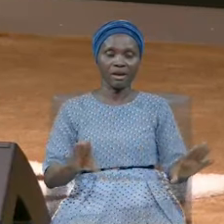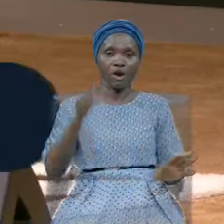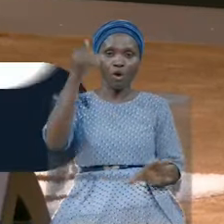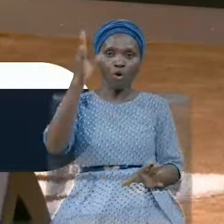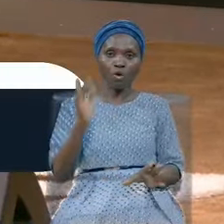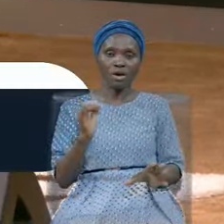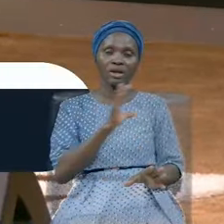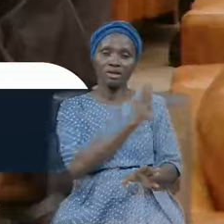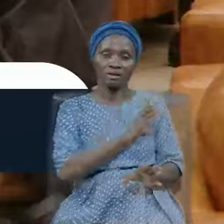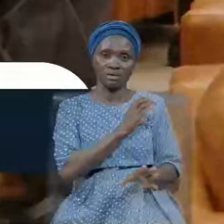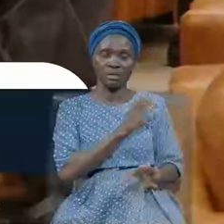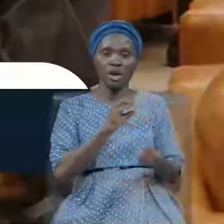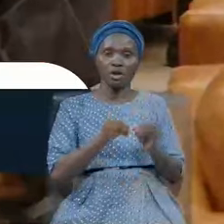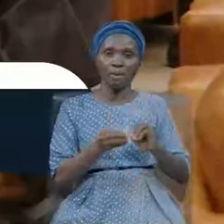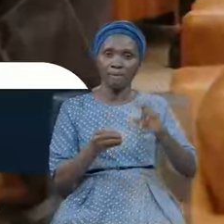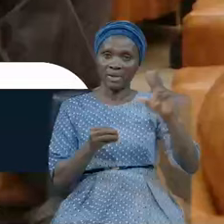bonté transcendante.